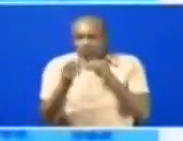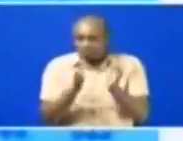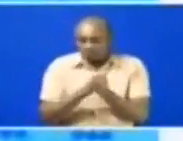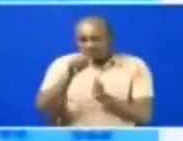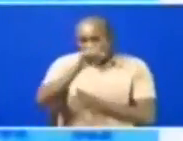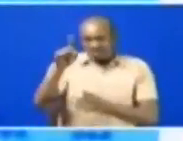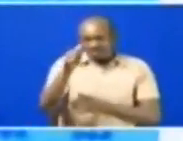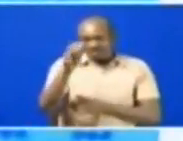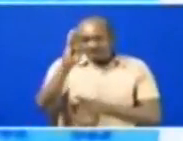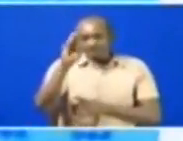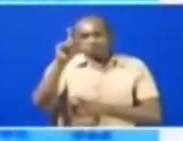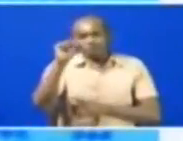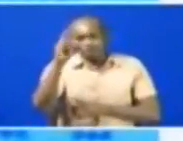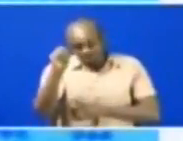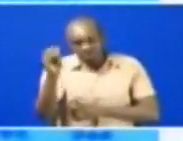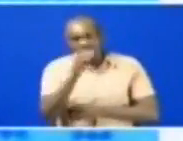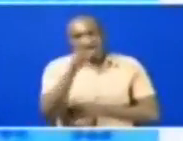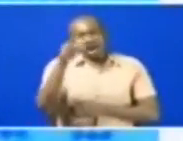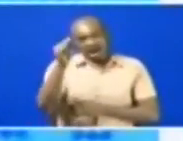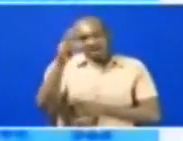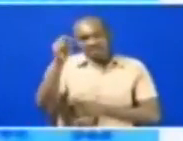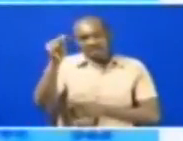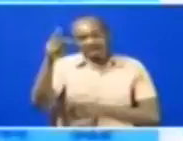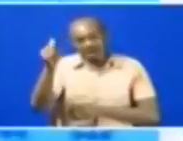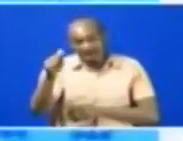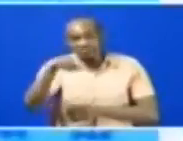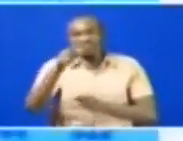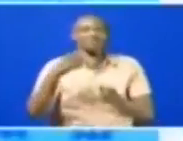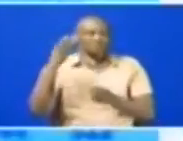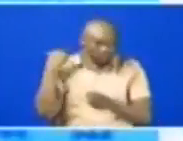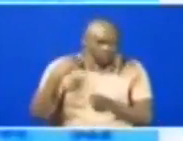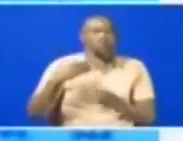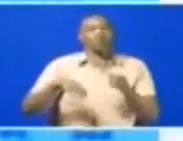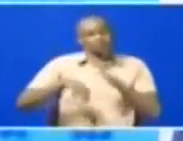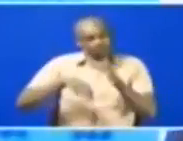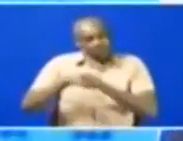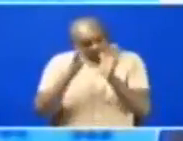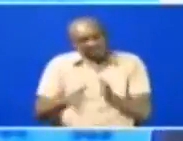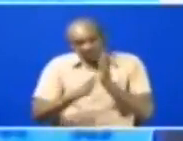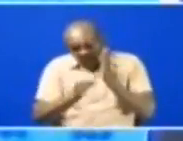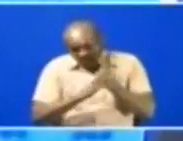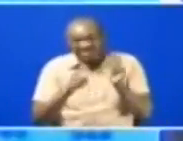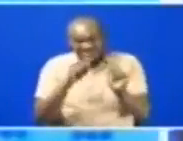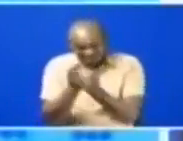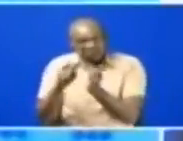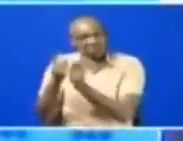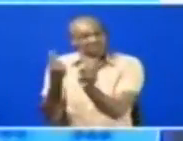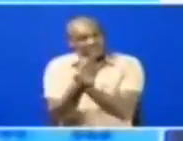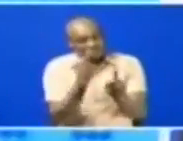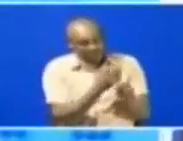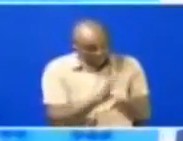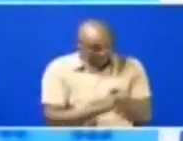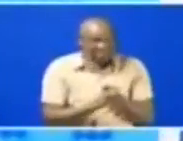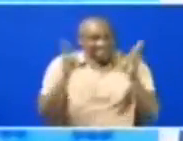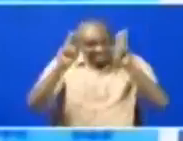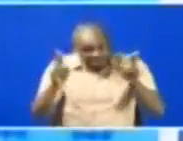ni mchezaji wa zamani, aliwahi chezea Harambee Stars, AFC Leopards na vile vile timu zingine ambazo tutatuambia kitaifa na vile